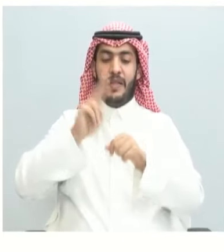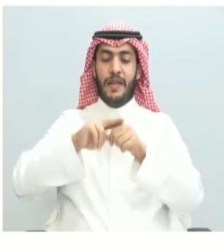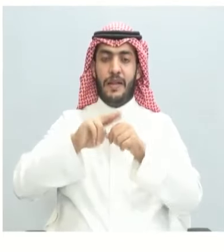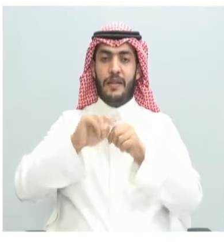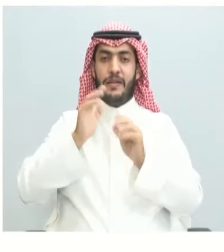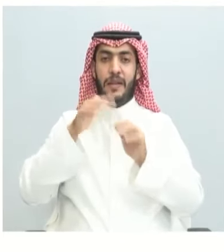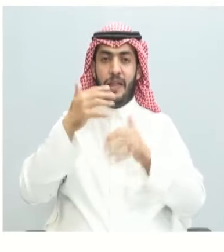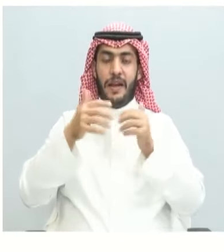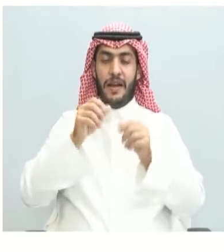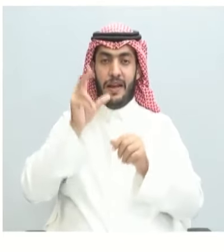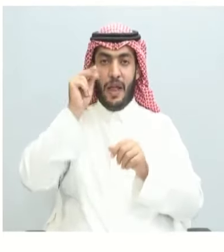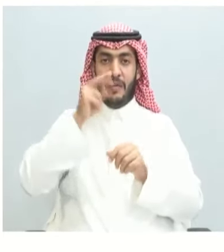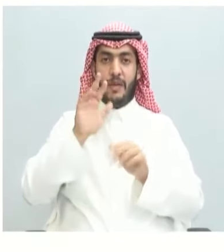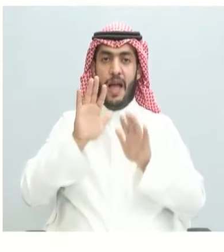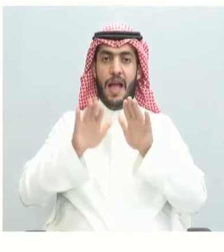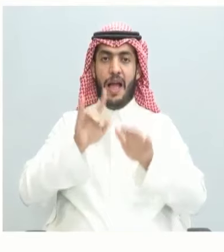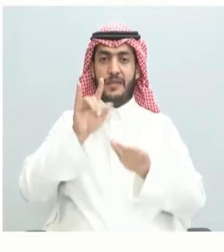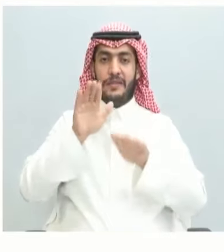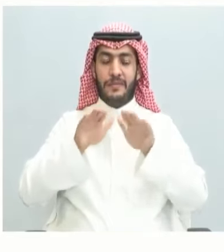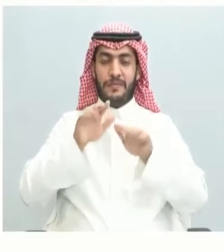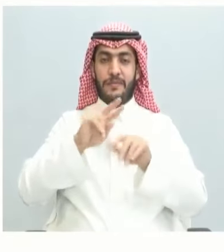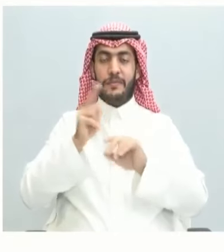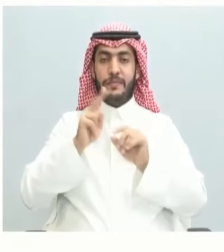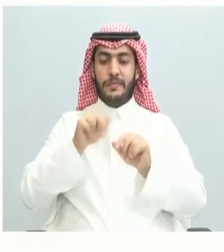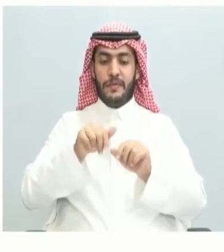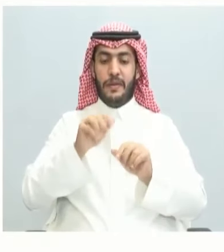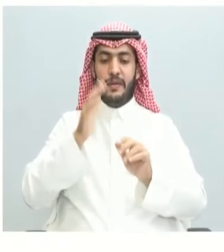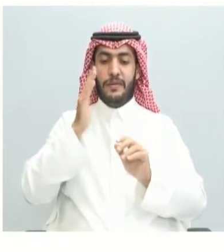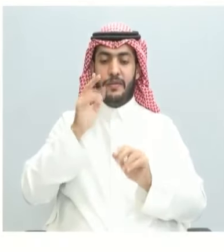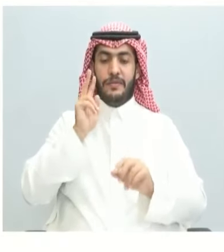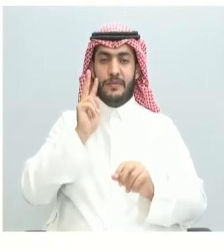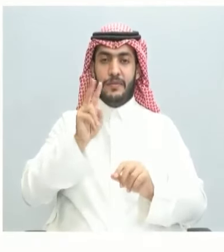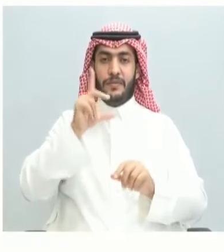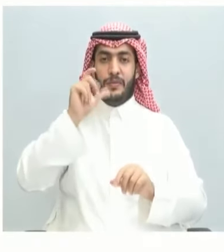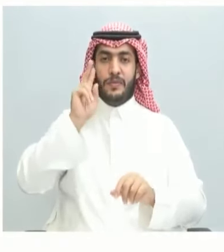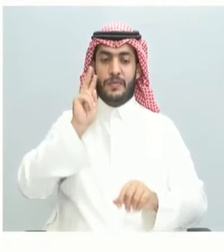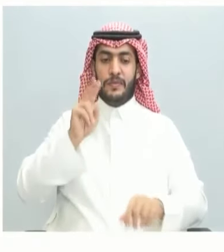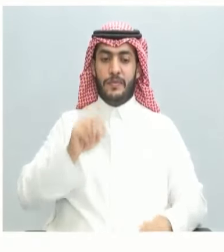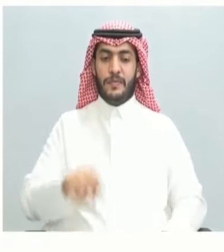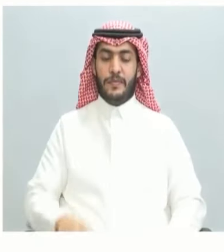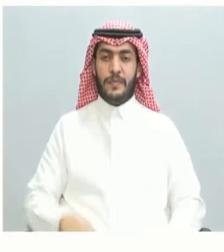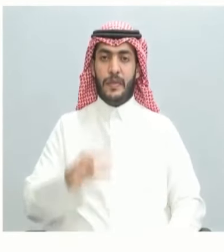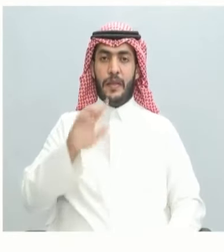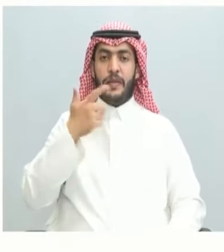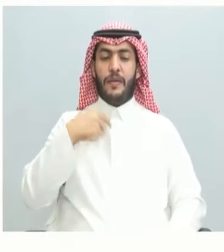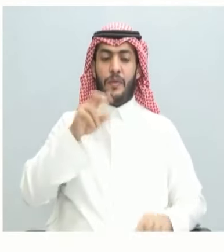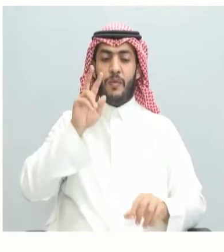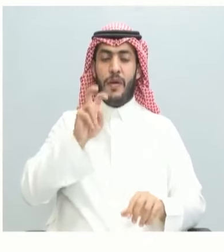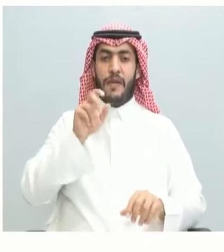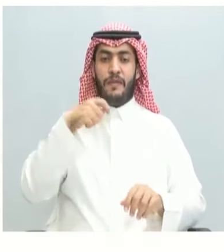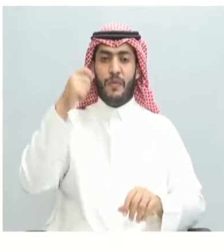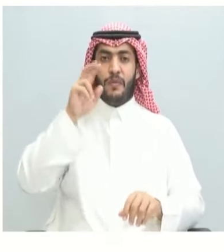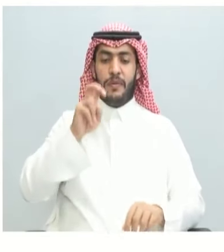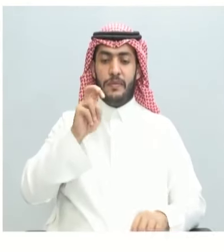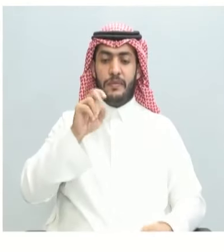وتحريك الكائن عشر خطوات ثم يرتد اذا كان عند الحافه بهذه الطريقه طيب كيف نوقف المقطع